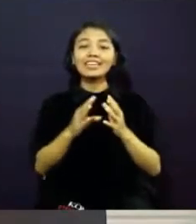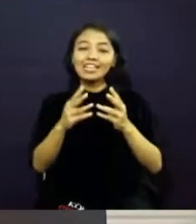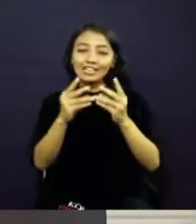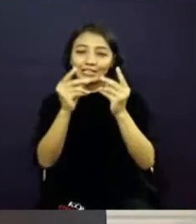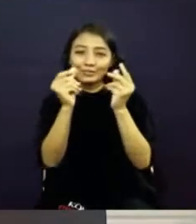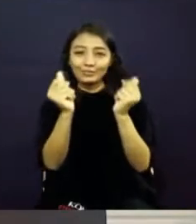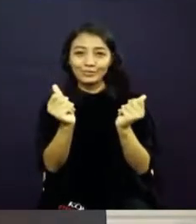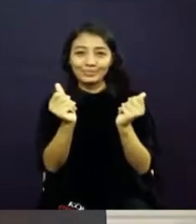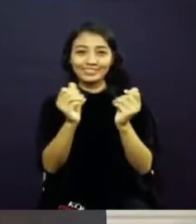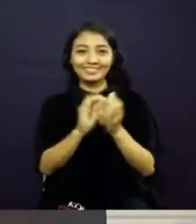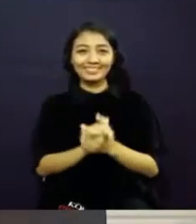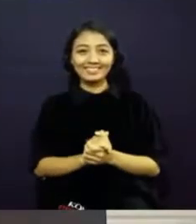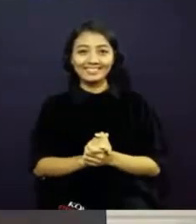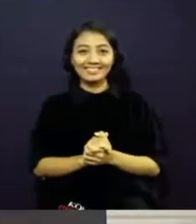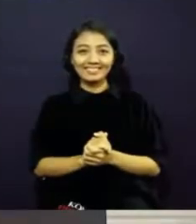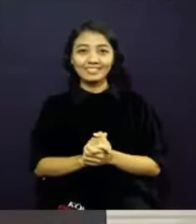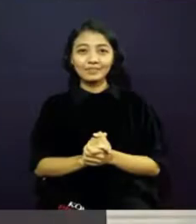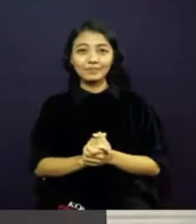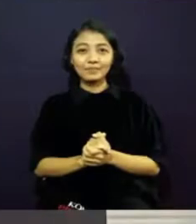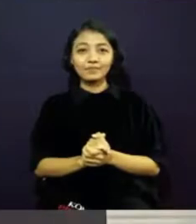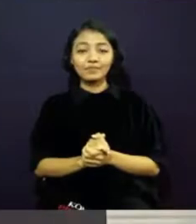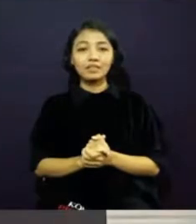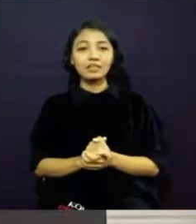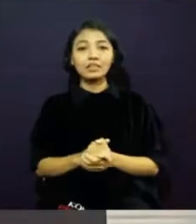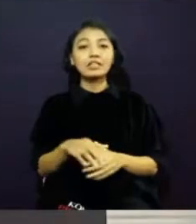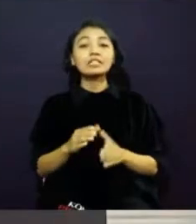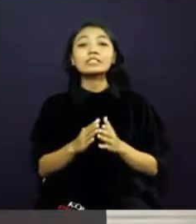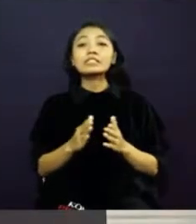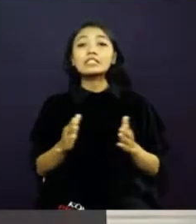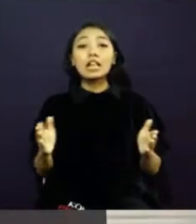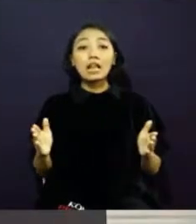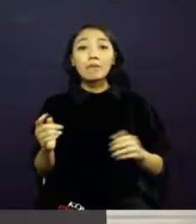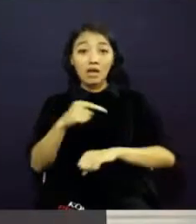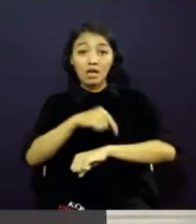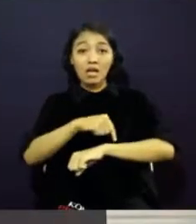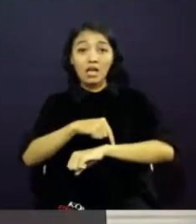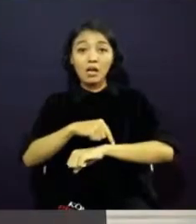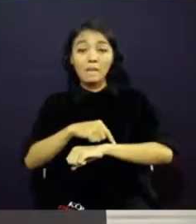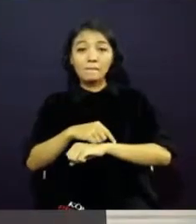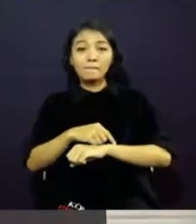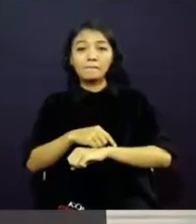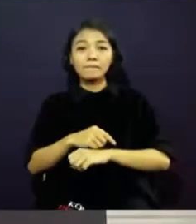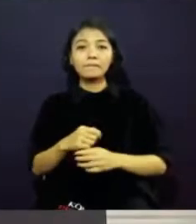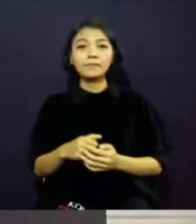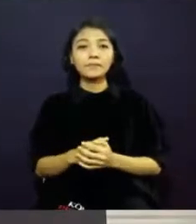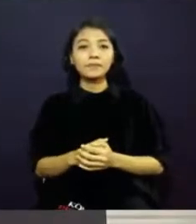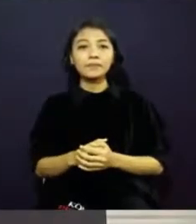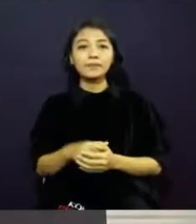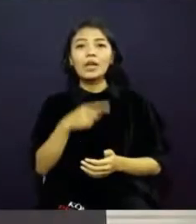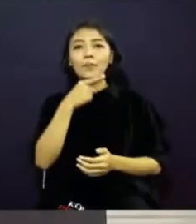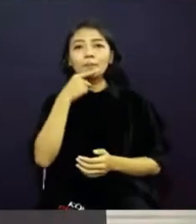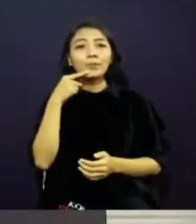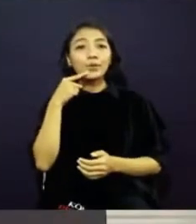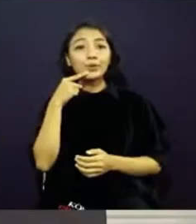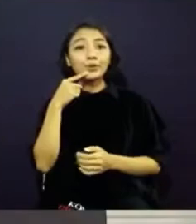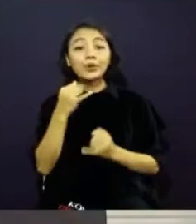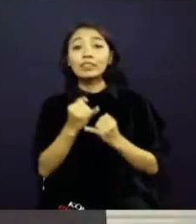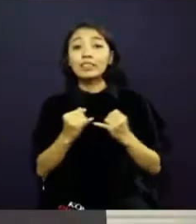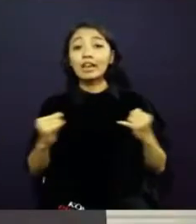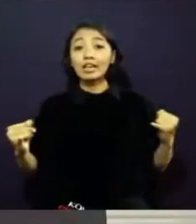selama masa pendampingan mereka khususnya hari-hari terakhir minggu-minggu terakhir